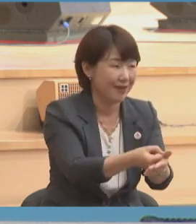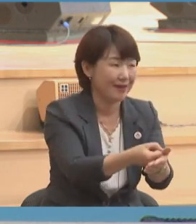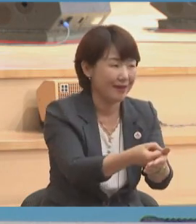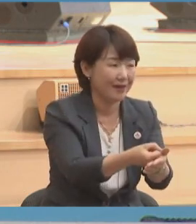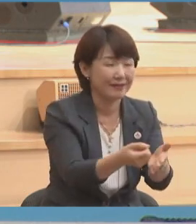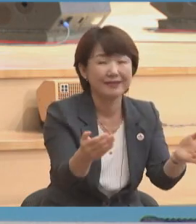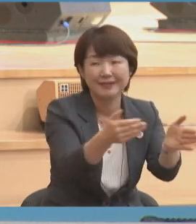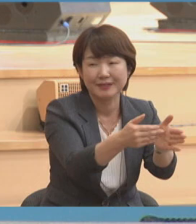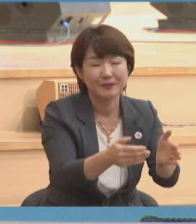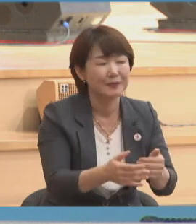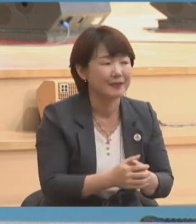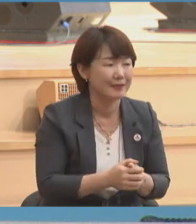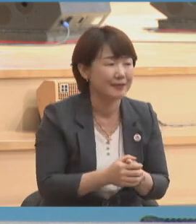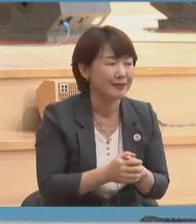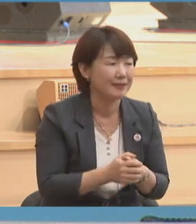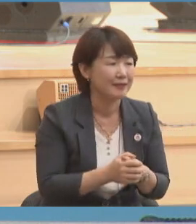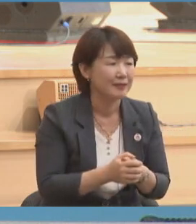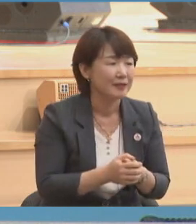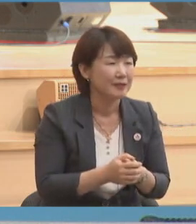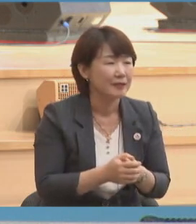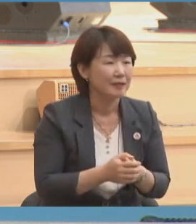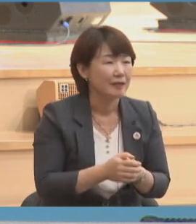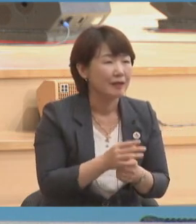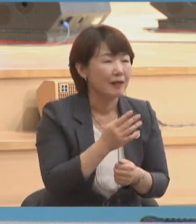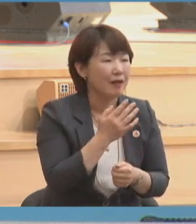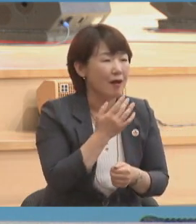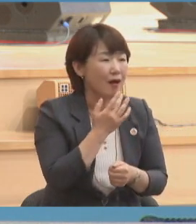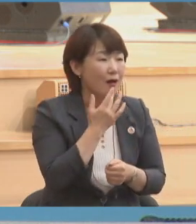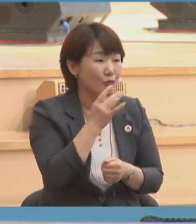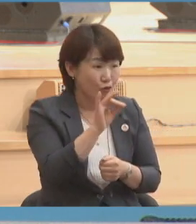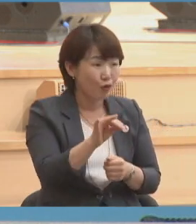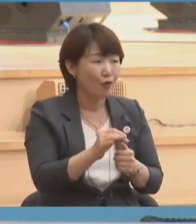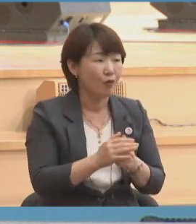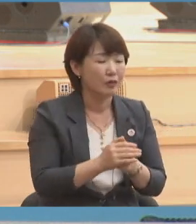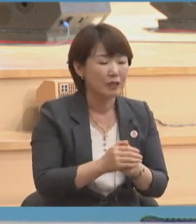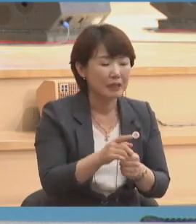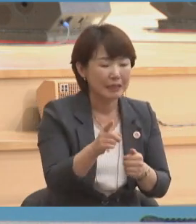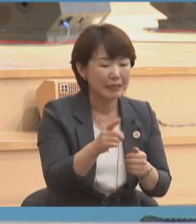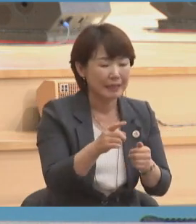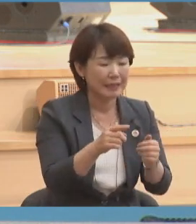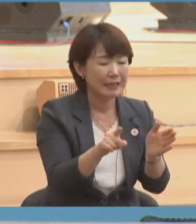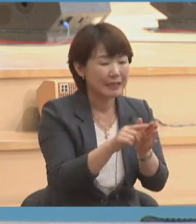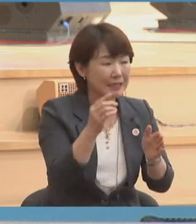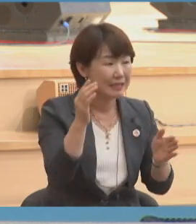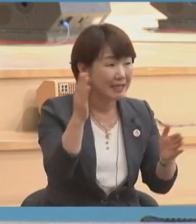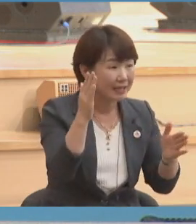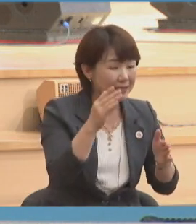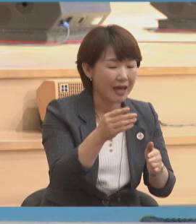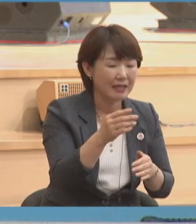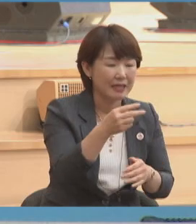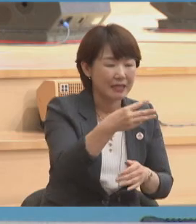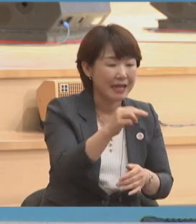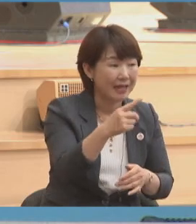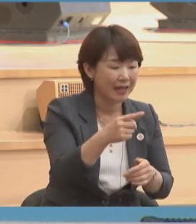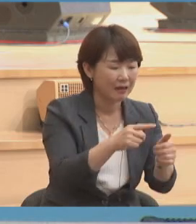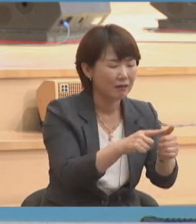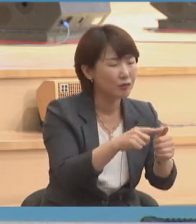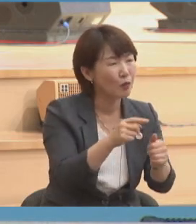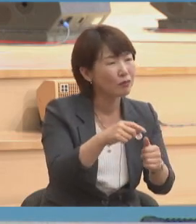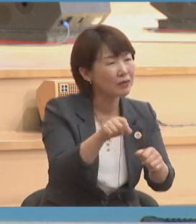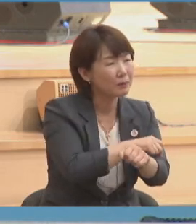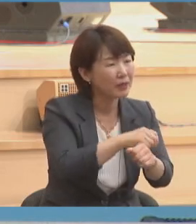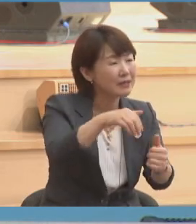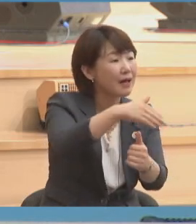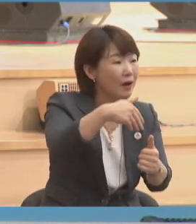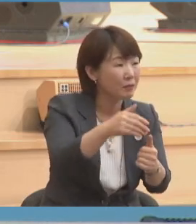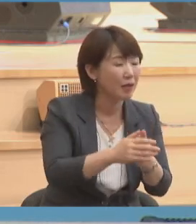결단했다. 그럼 물론 이 라덴, 신학생 라덴의 사연은 아주 특수한 상황입니다. 여러분, 우리가 복음을